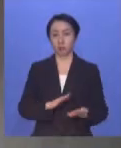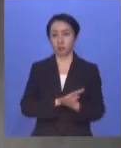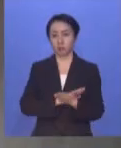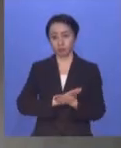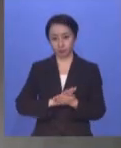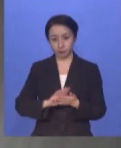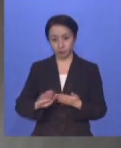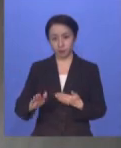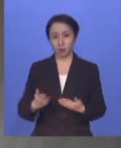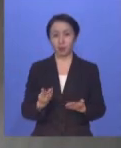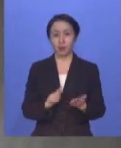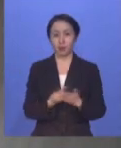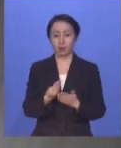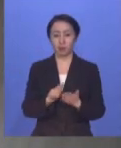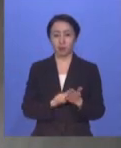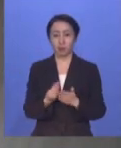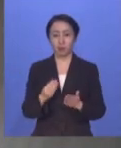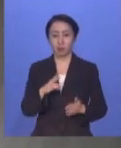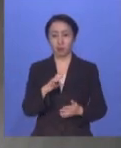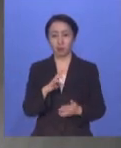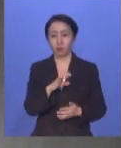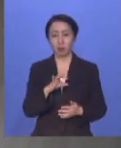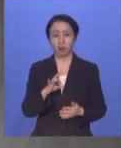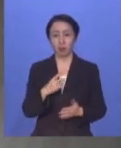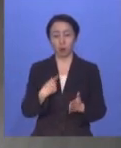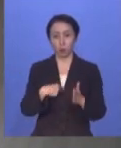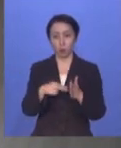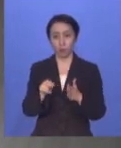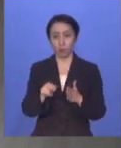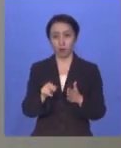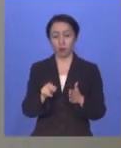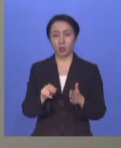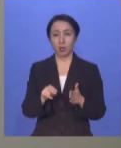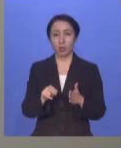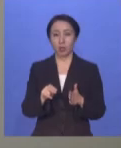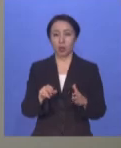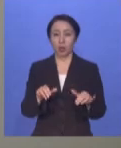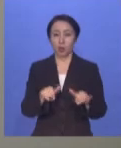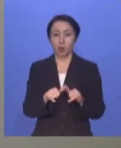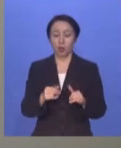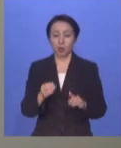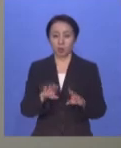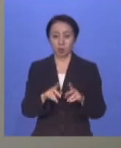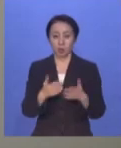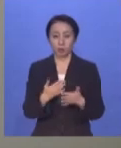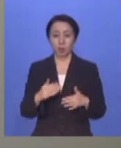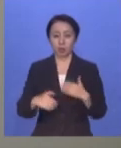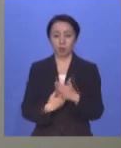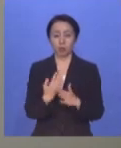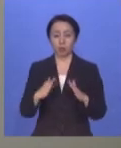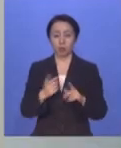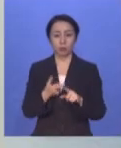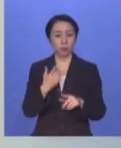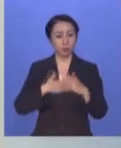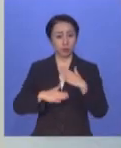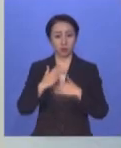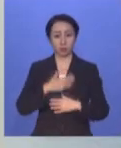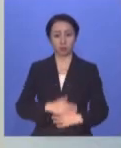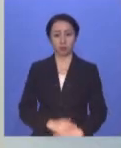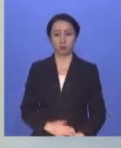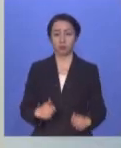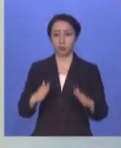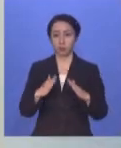листа. На выделенную единовременную выплату Татьяна Геворкян приобрела кухонные принадлежности и постельное белье. Новому жилью очень рада.